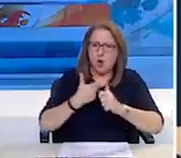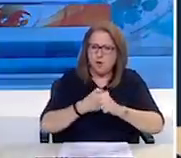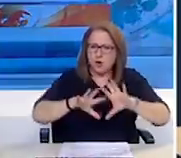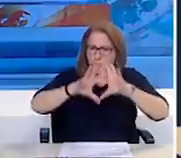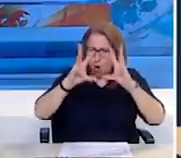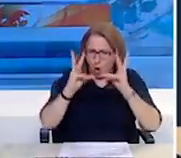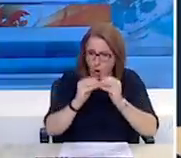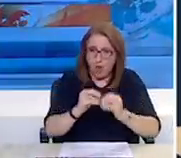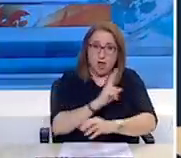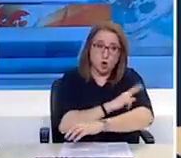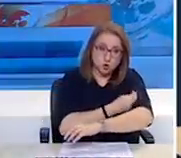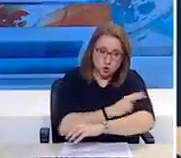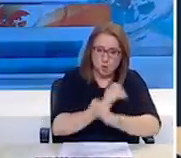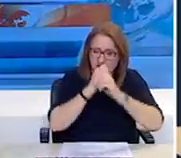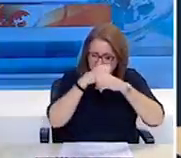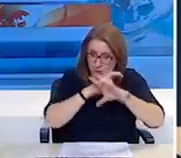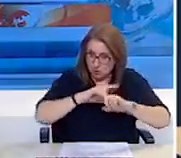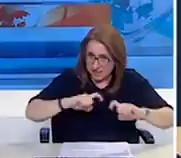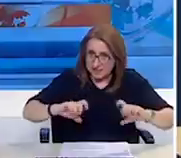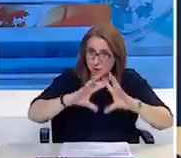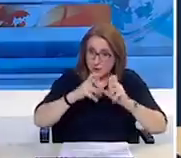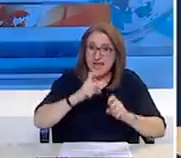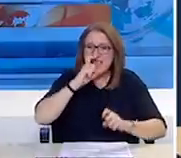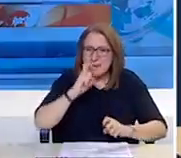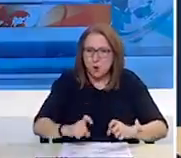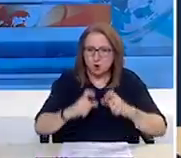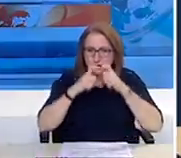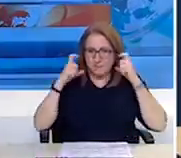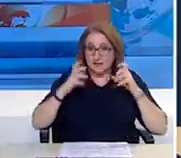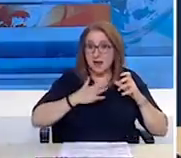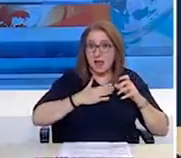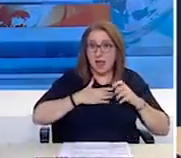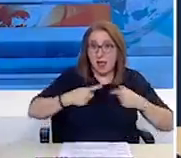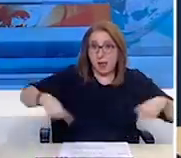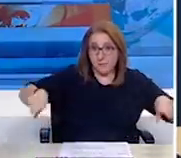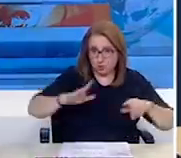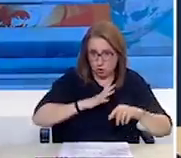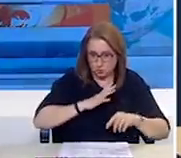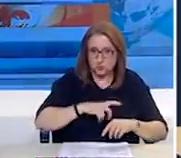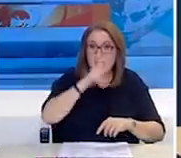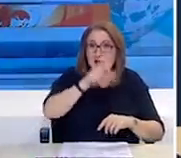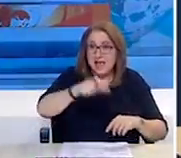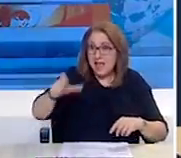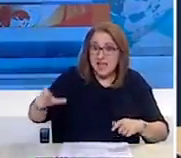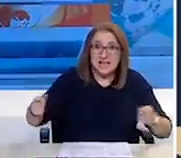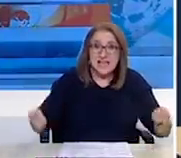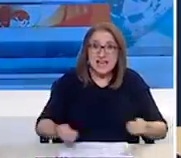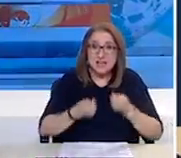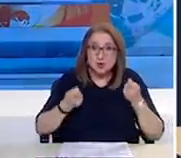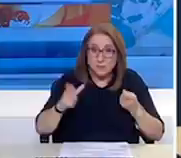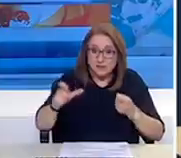νοσοκομεία. Για τους εργαζομένους, στα μέσα μαζικής μεταφοράς και στα ταξί, σε σούπερ μάρκετ και καταστήματα